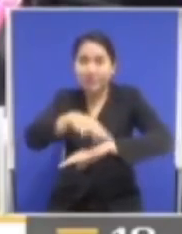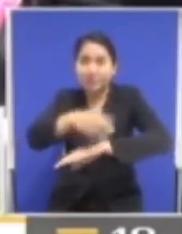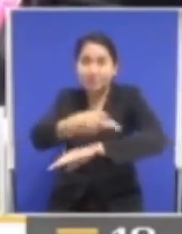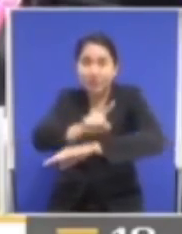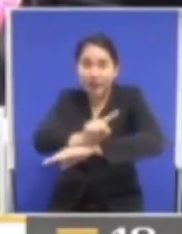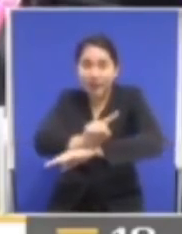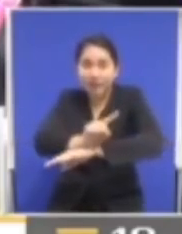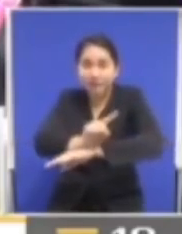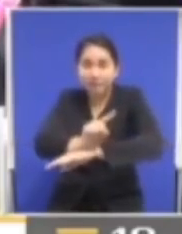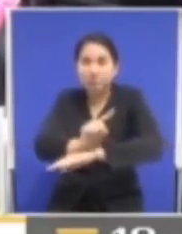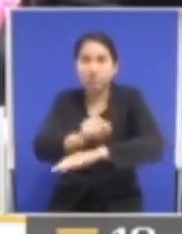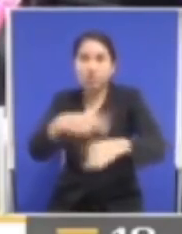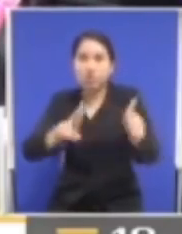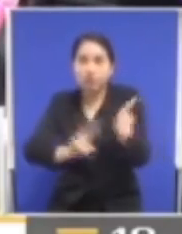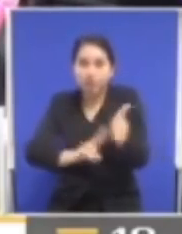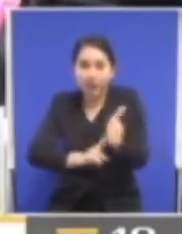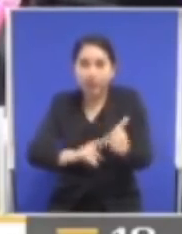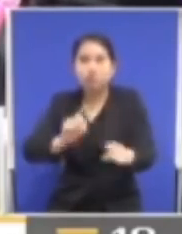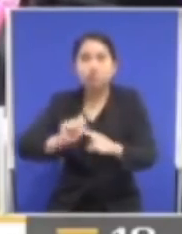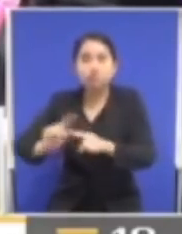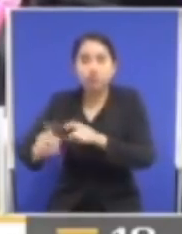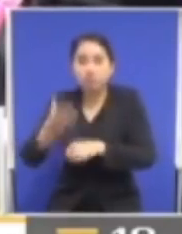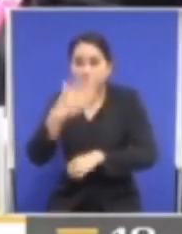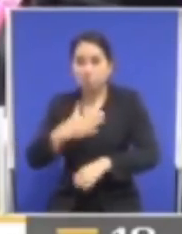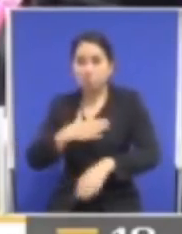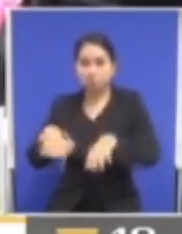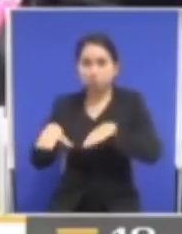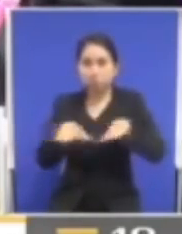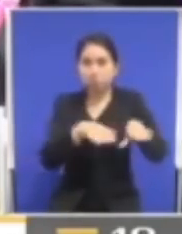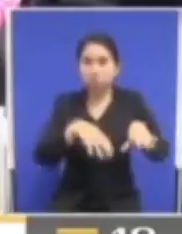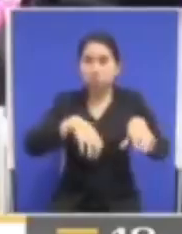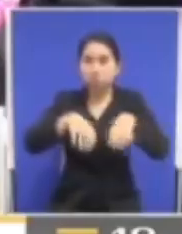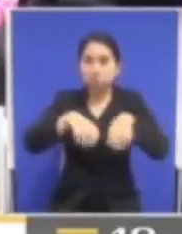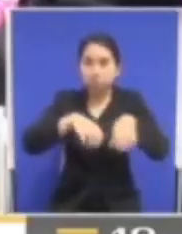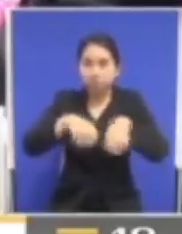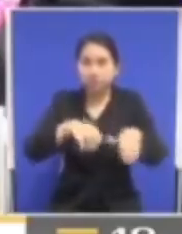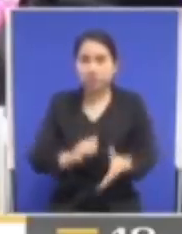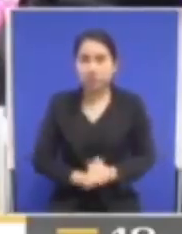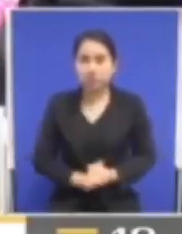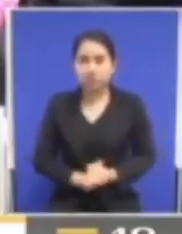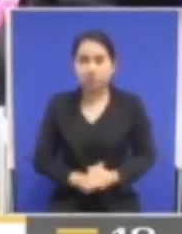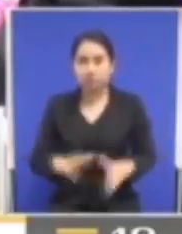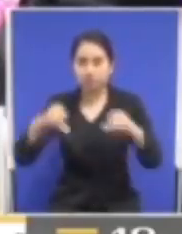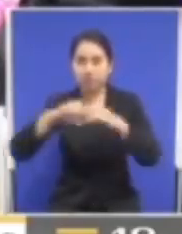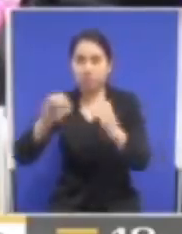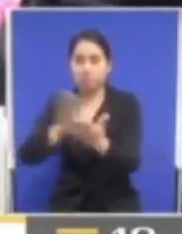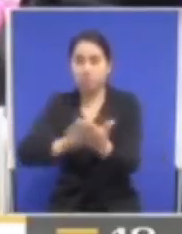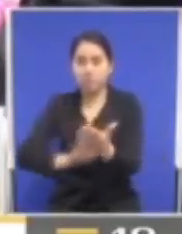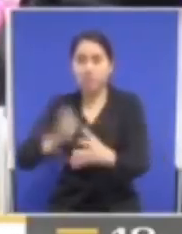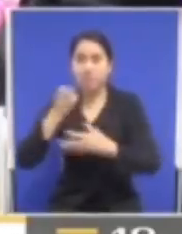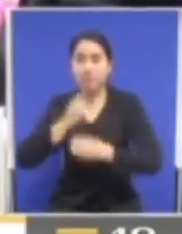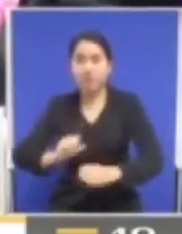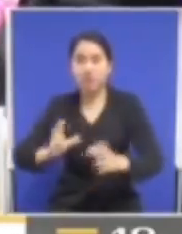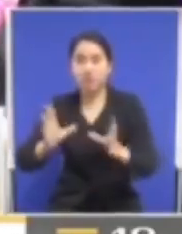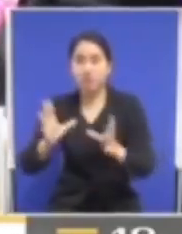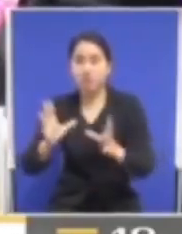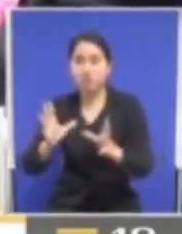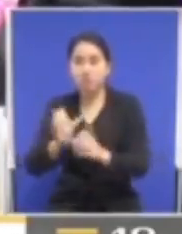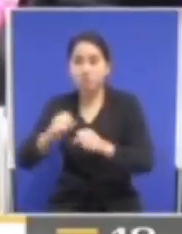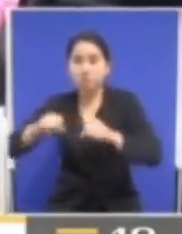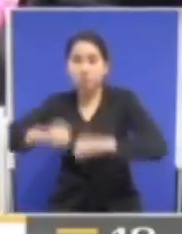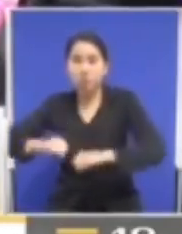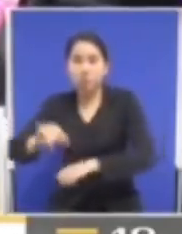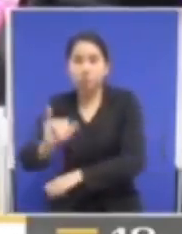ครับ ครับ ให้ได้เพราะตอนนั้นกำลังเตรียมจัดตั้งรัฐบาลนี่ประชาธิปัตย์กับภูมิใจไทยยังไม่ตอบตกลงนะครับก็ถูกผม